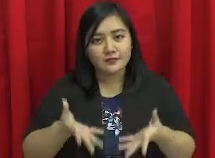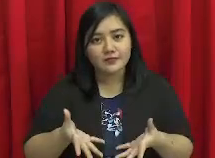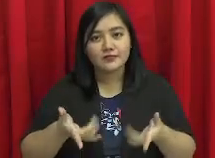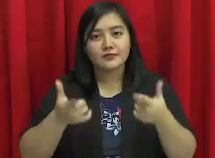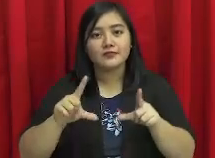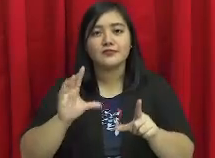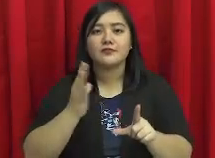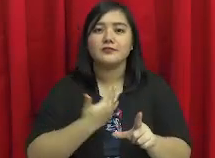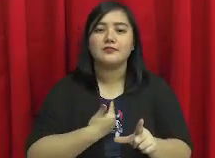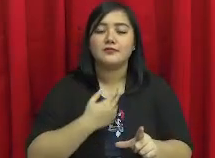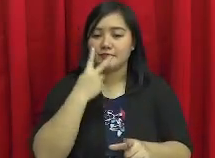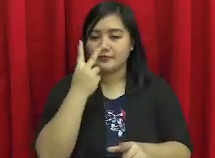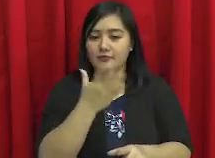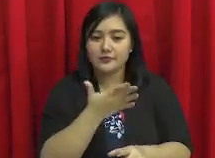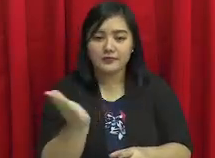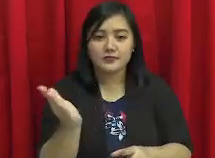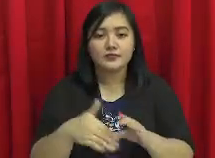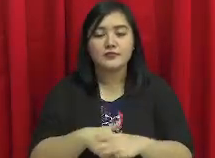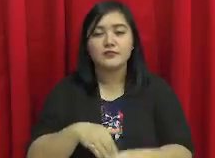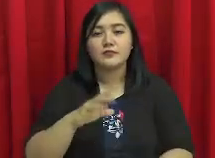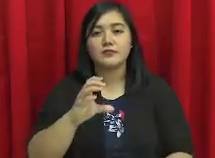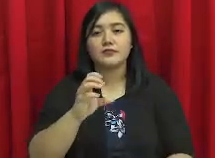you on the comment section. Alright?